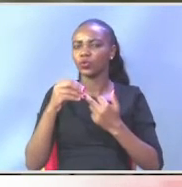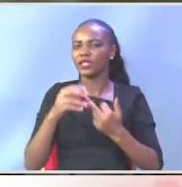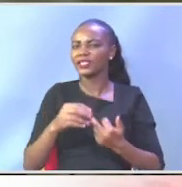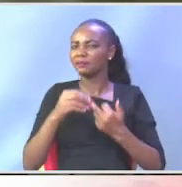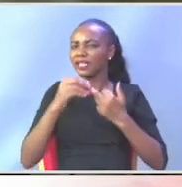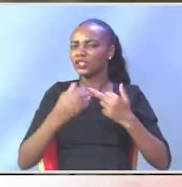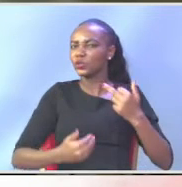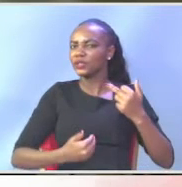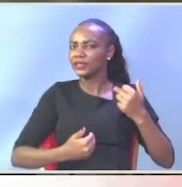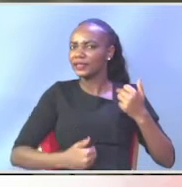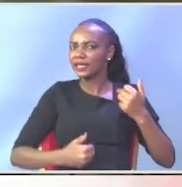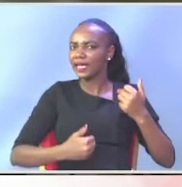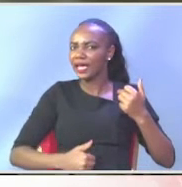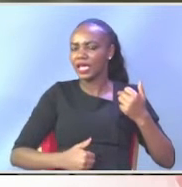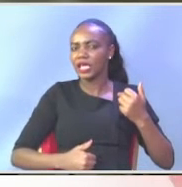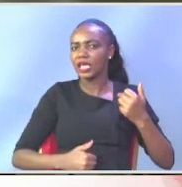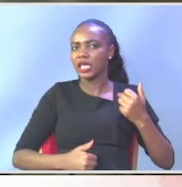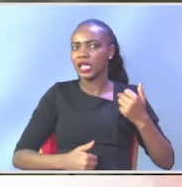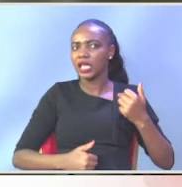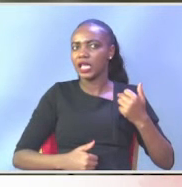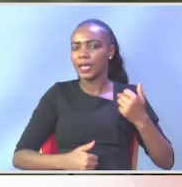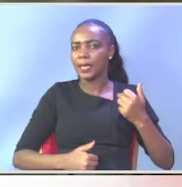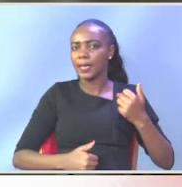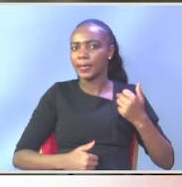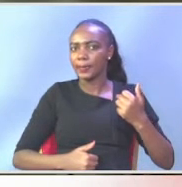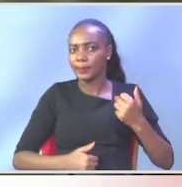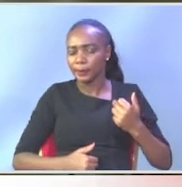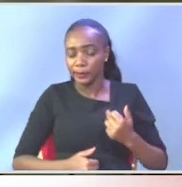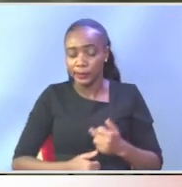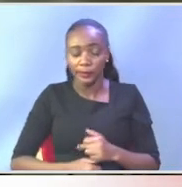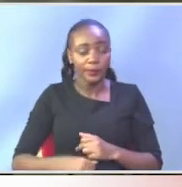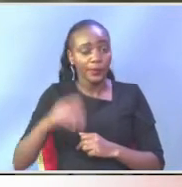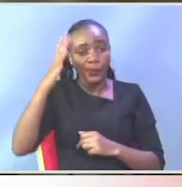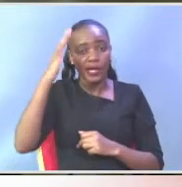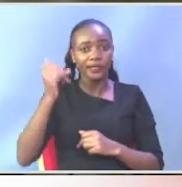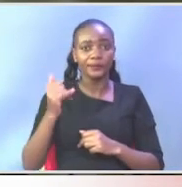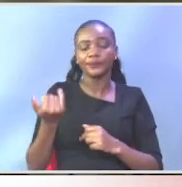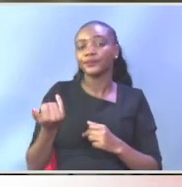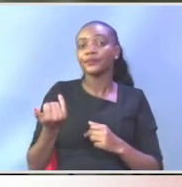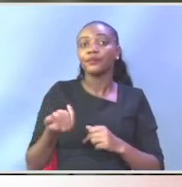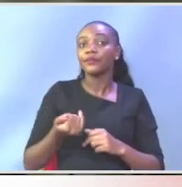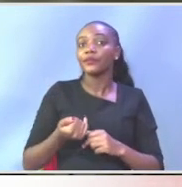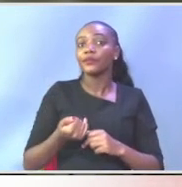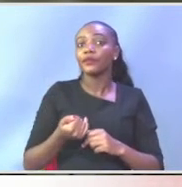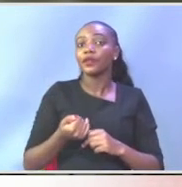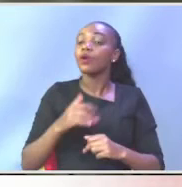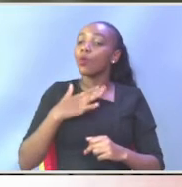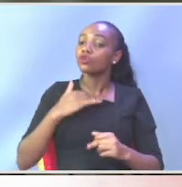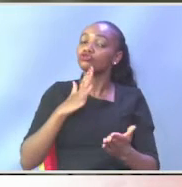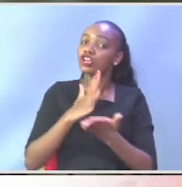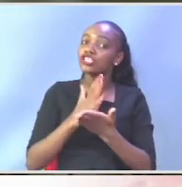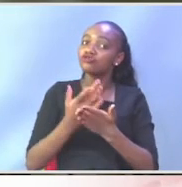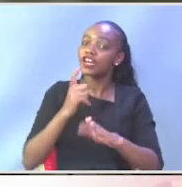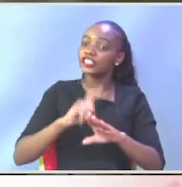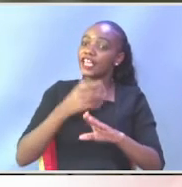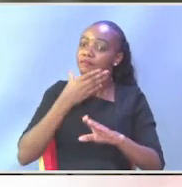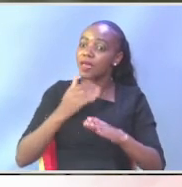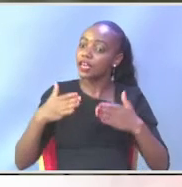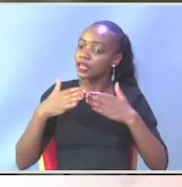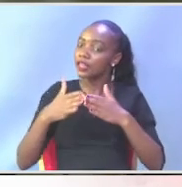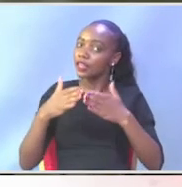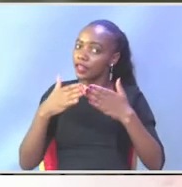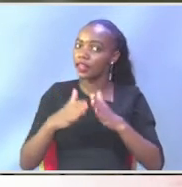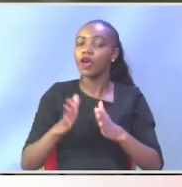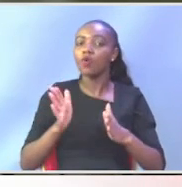haswa kwa kufanyika katika nchi za Afrika Mashariki na Kati. Ni upasuaji wa kupandikiza uume ambao umefanyika hapa